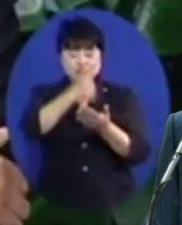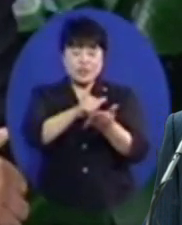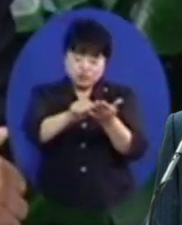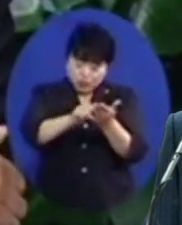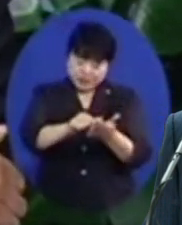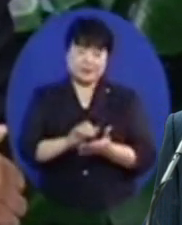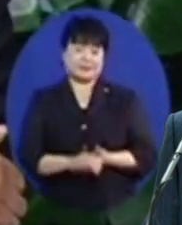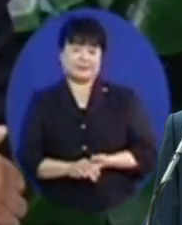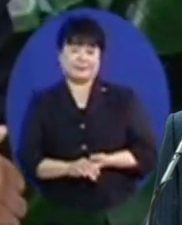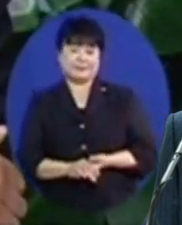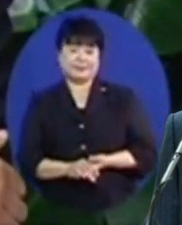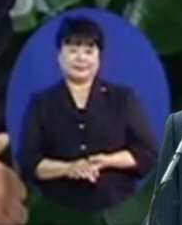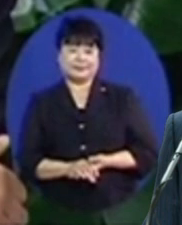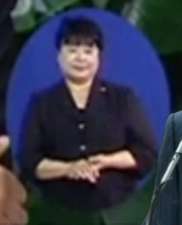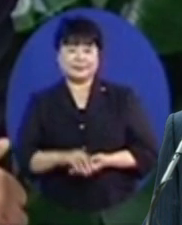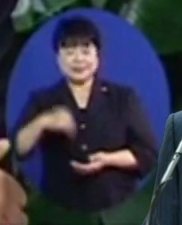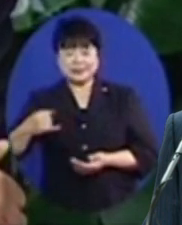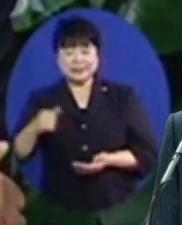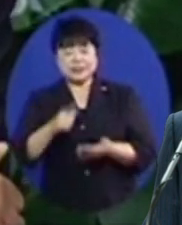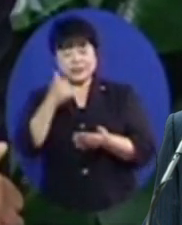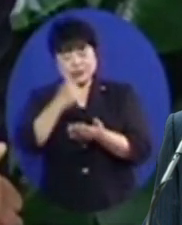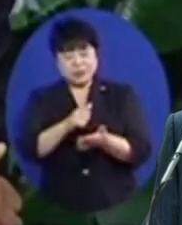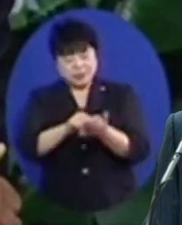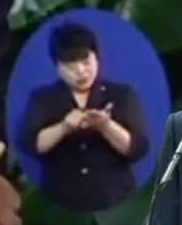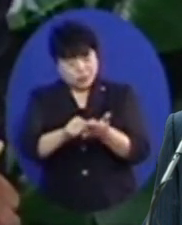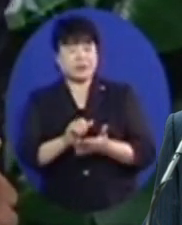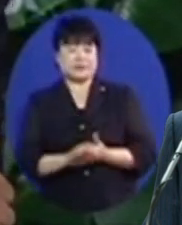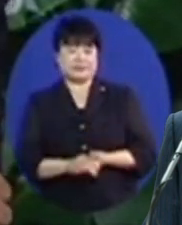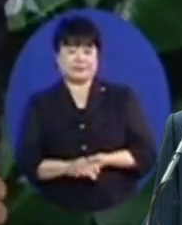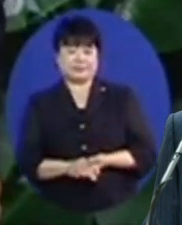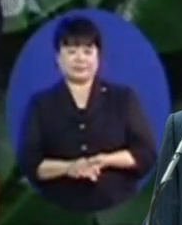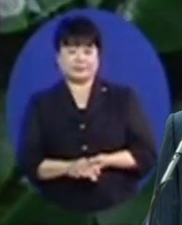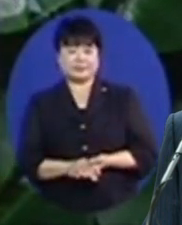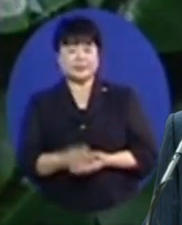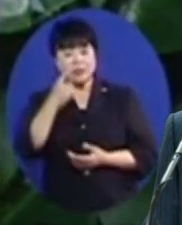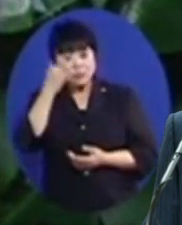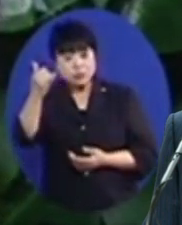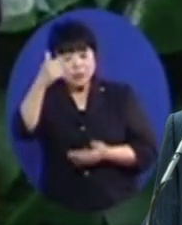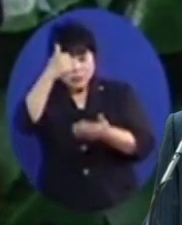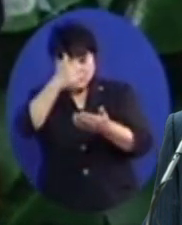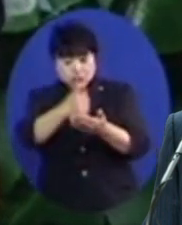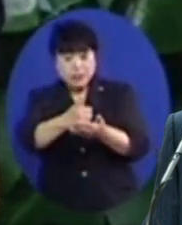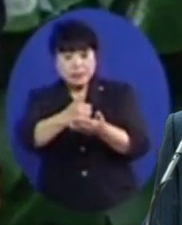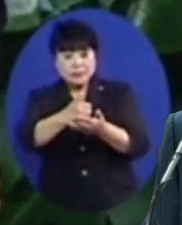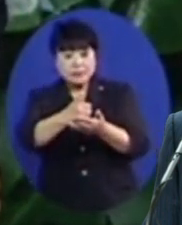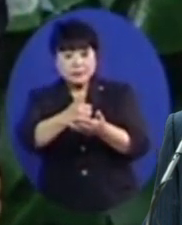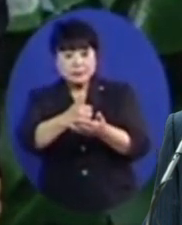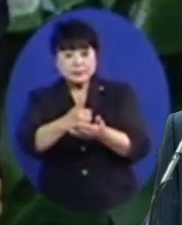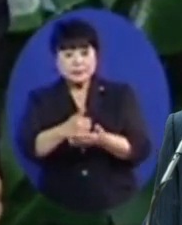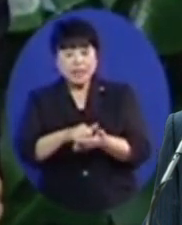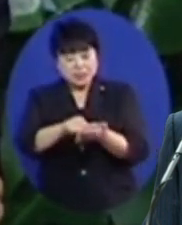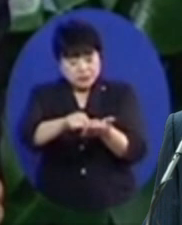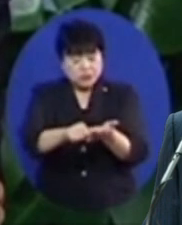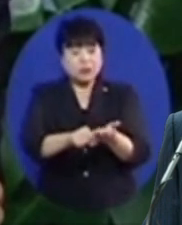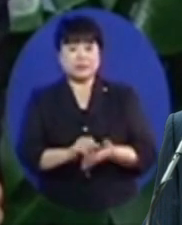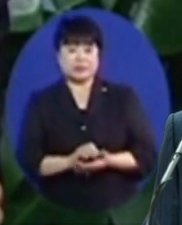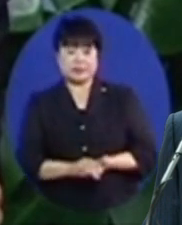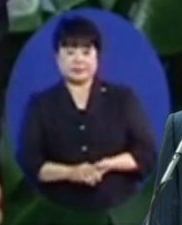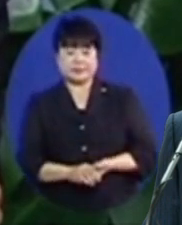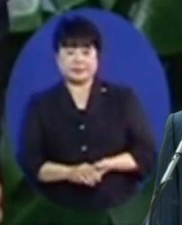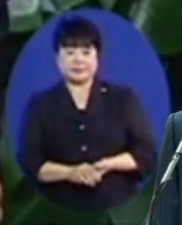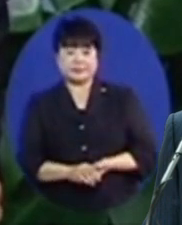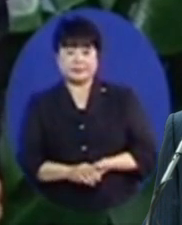지워버리고 자식의 죄를 지워버린다. 부모님의 죄를 지워버린다.